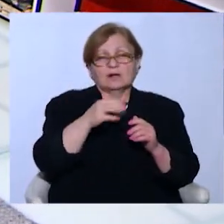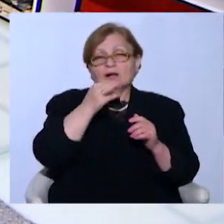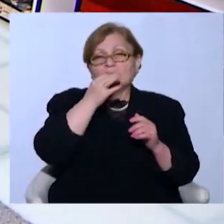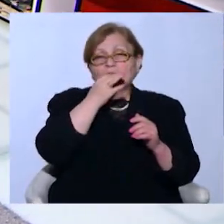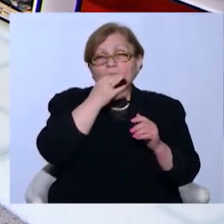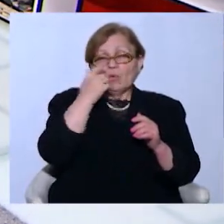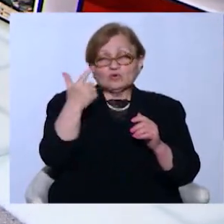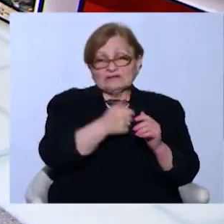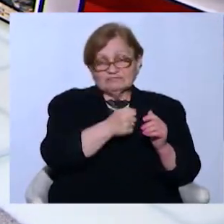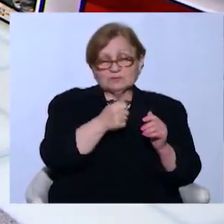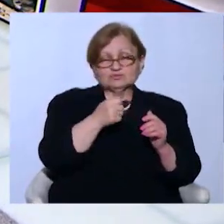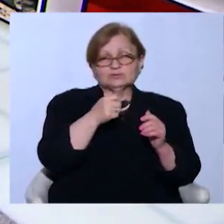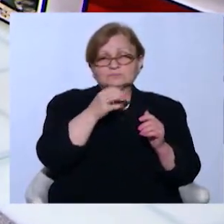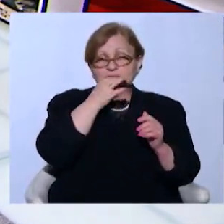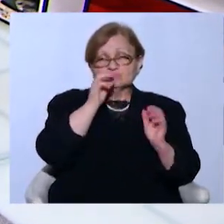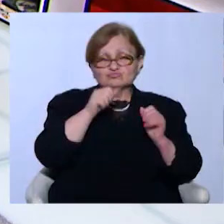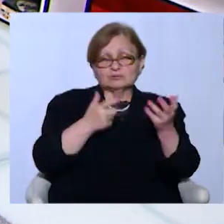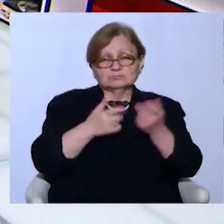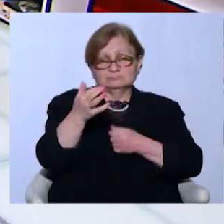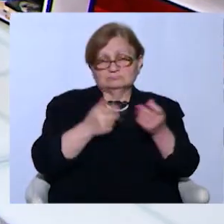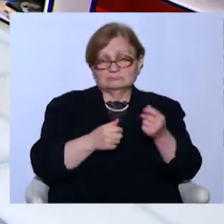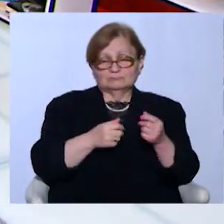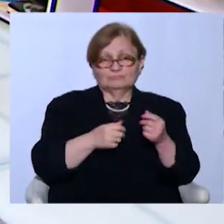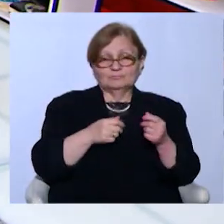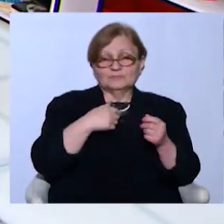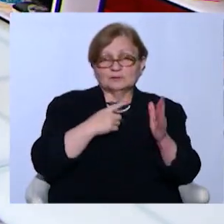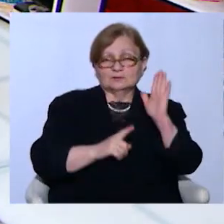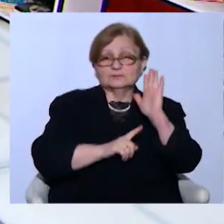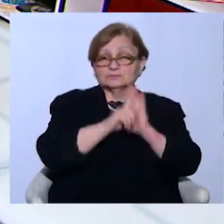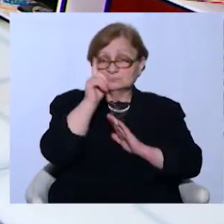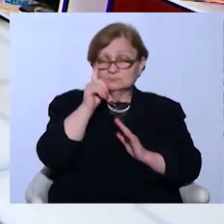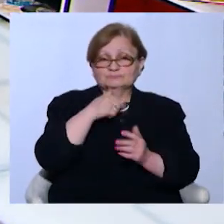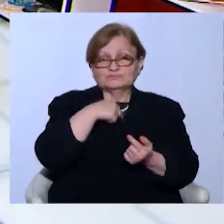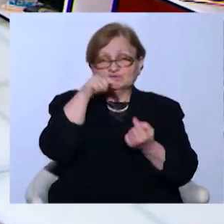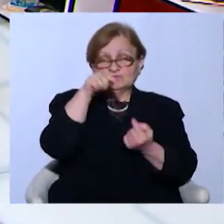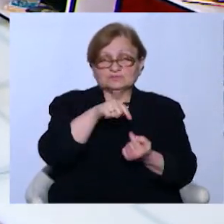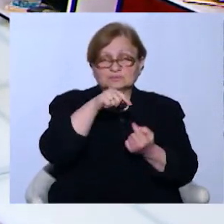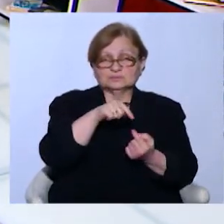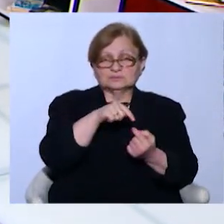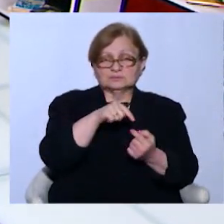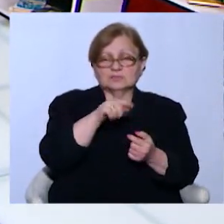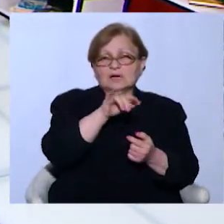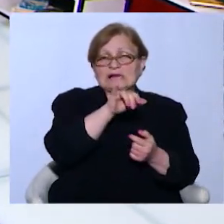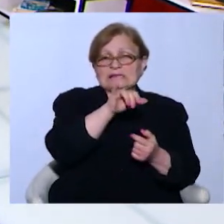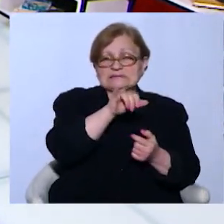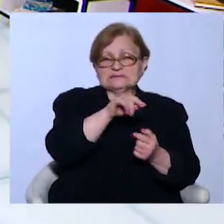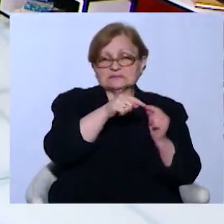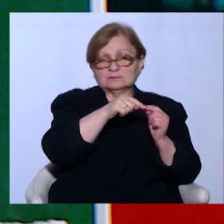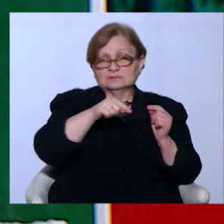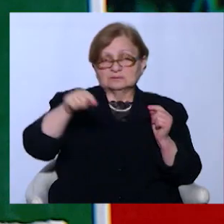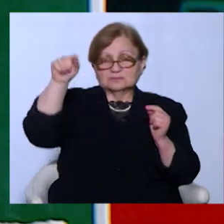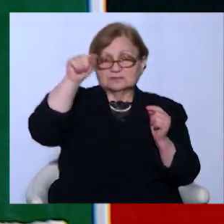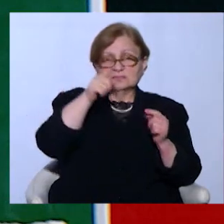ზრდის ფორმულა მათემატიკურად. ჩვენ ვიწყობთ 20-დან. შესაბამისად, აი ეს Y ღერძზე არის ცხადია